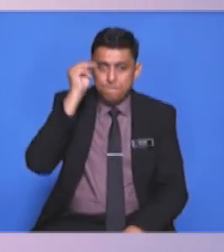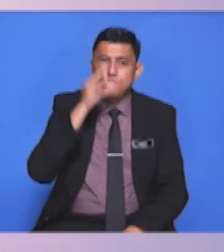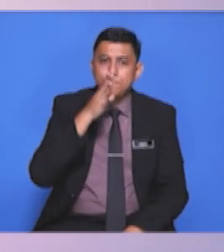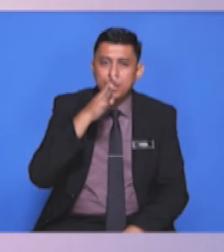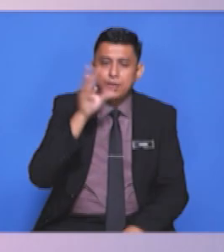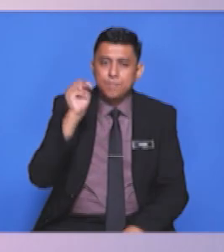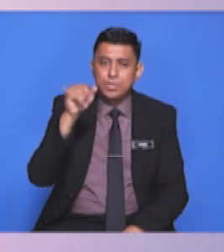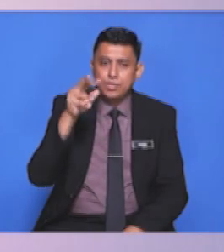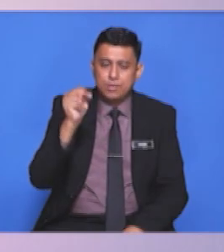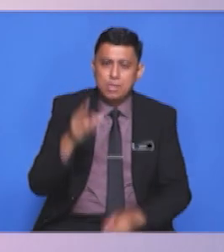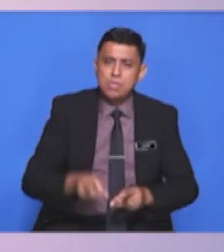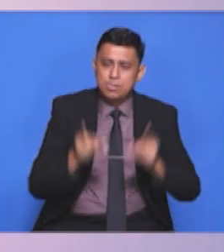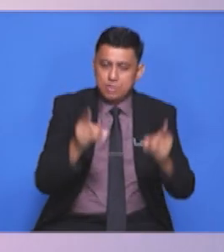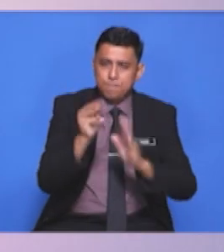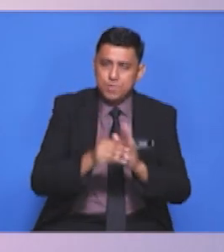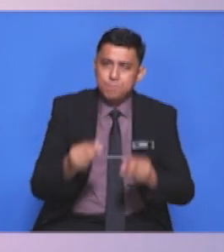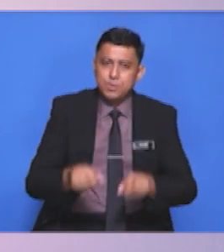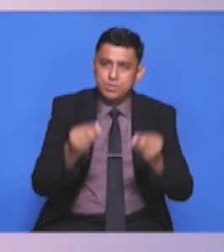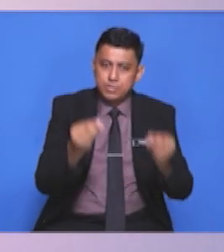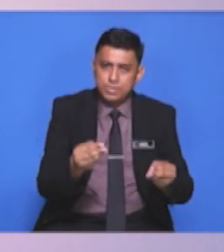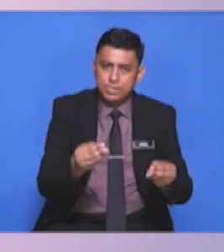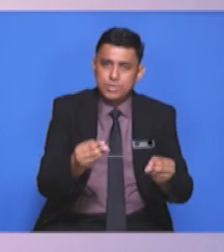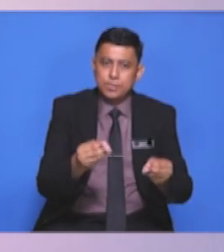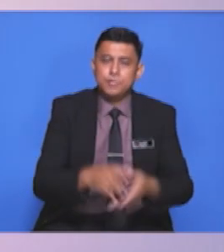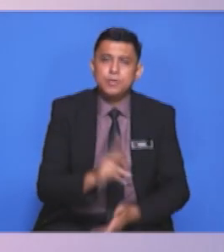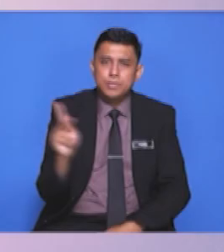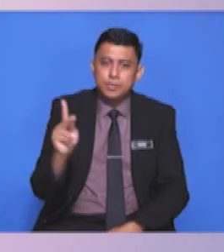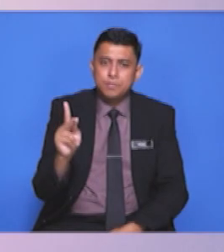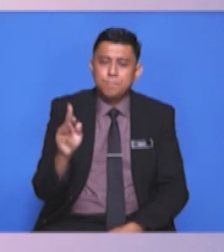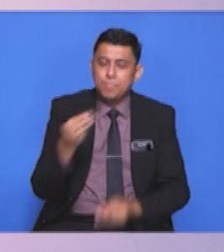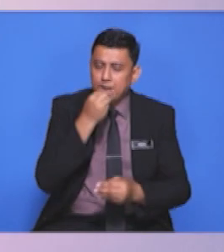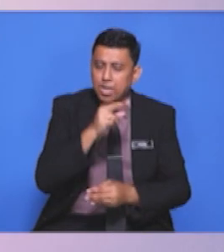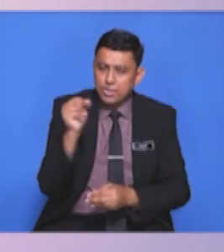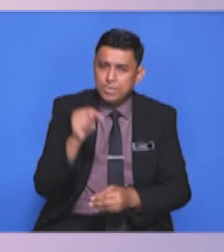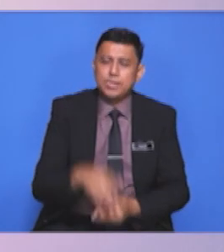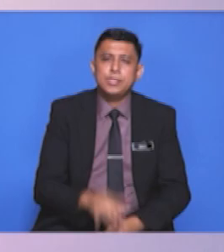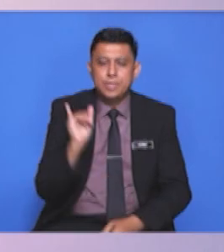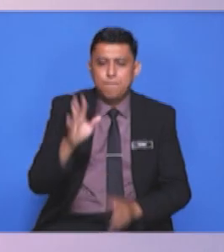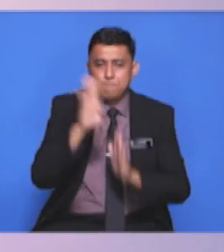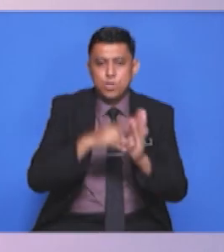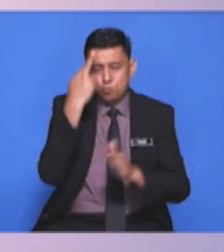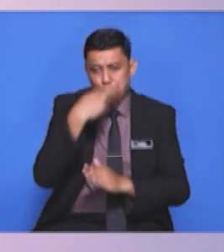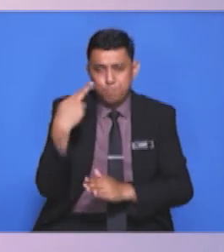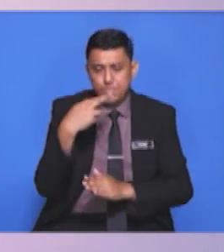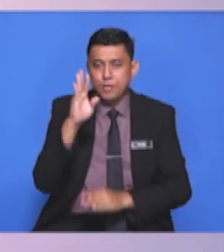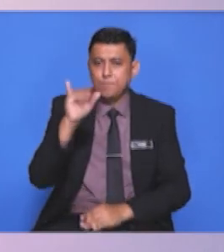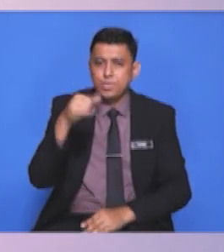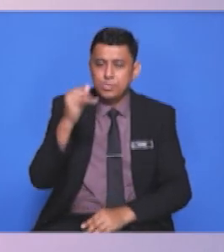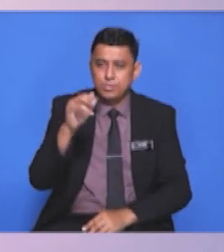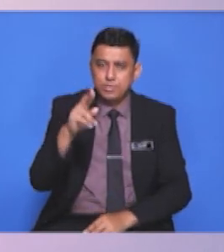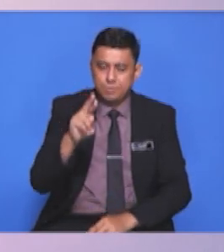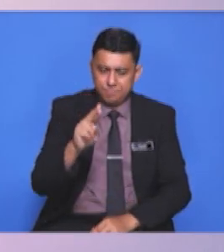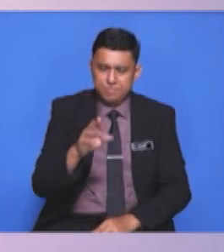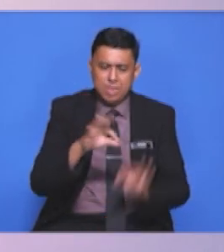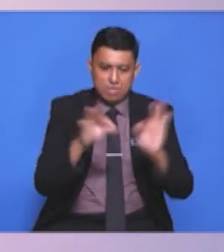makanan berupa biji Rim ayat yang ketiga pula kerja-kerja memperlebar kan jalan di kampung